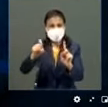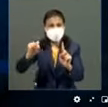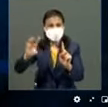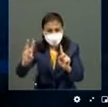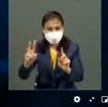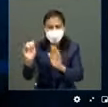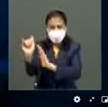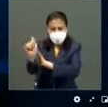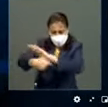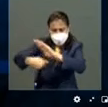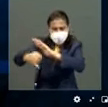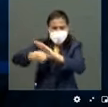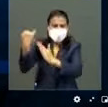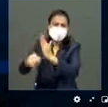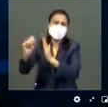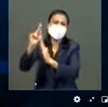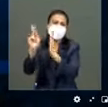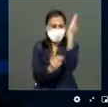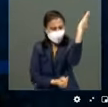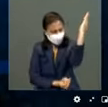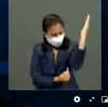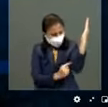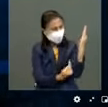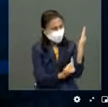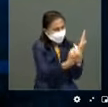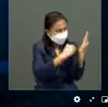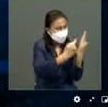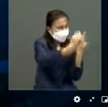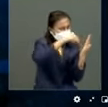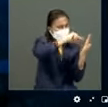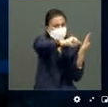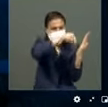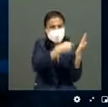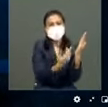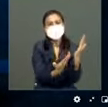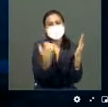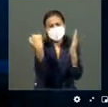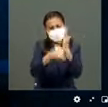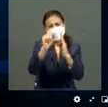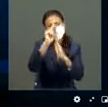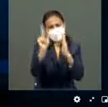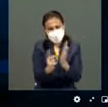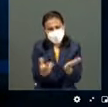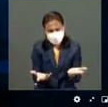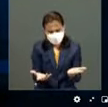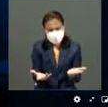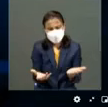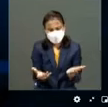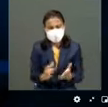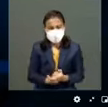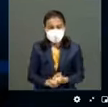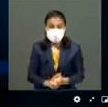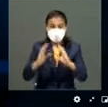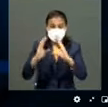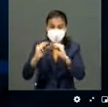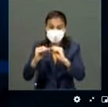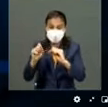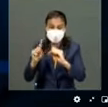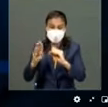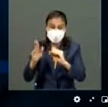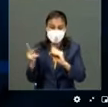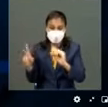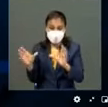คะที่เป็นการจับได้การลักลอบเข้าทางพรมแดนธรรมชาตินะคะทางที่ประชุมสบคชุดเล็กวันนี้